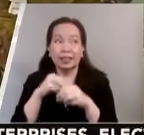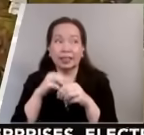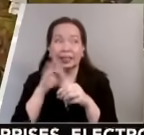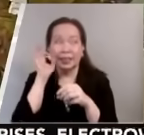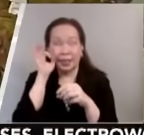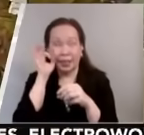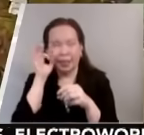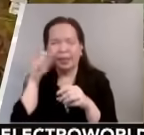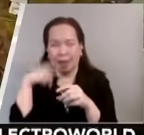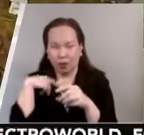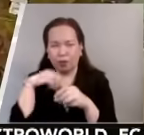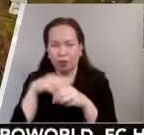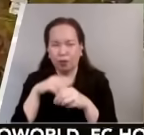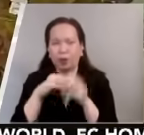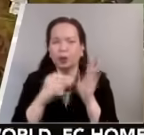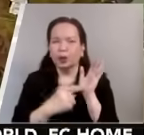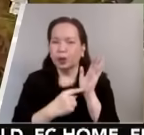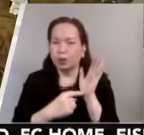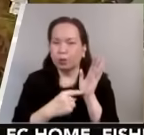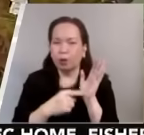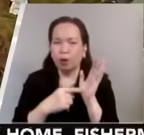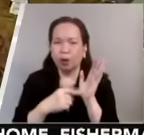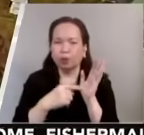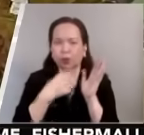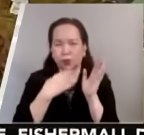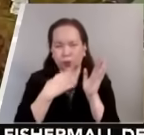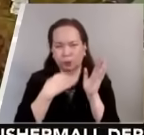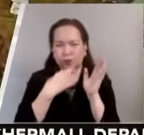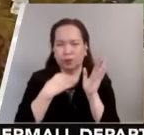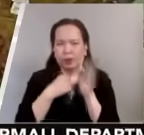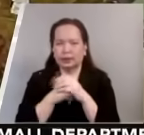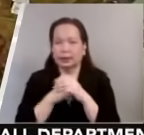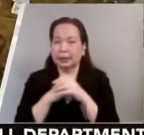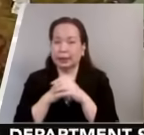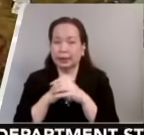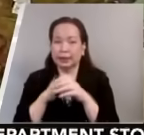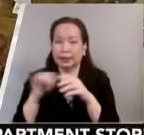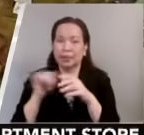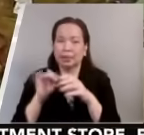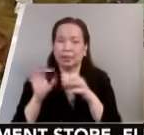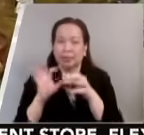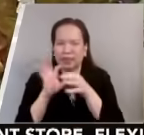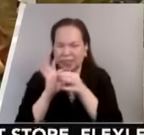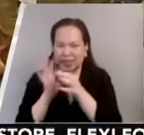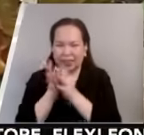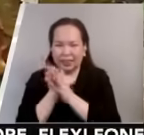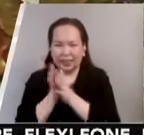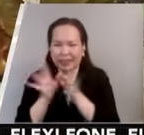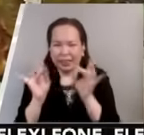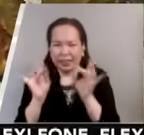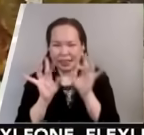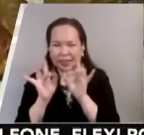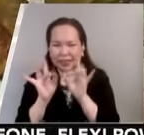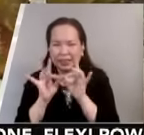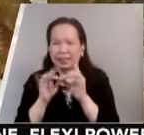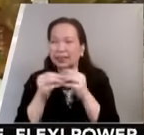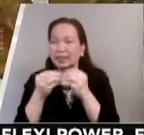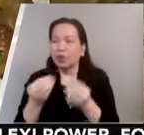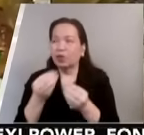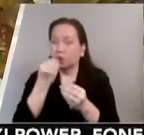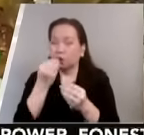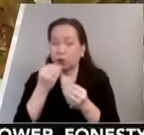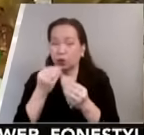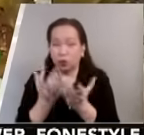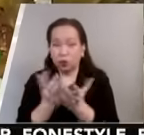nagssmile daw ng sweetness at Syempre pagdidikit dikit Ayan ilalagay daw ito sa pagkainan para Syempre mas